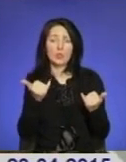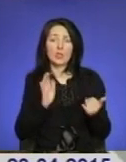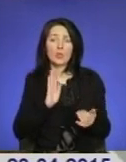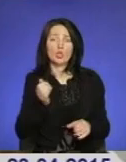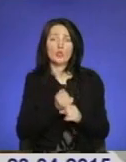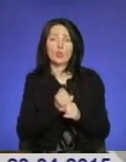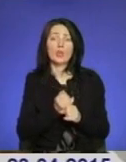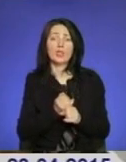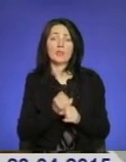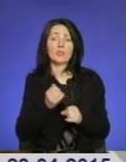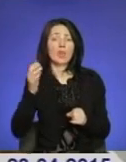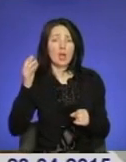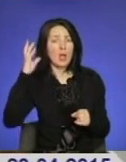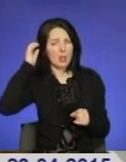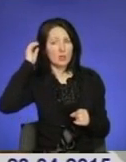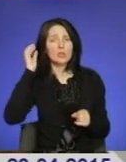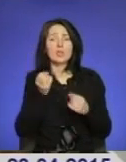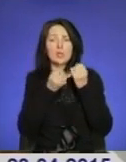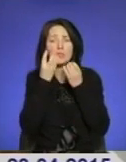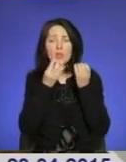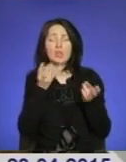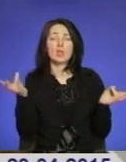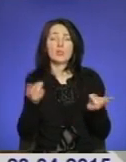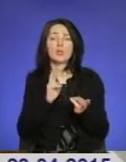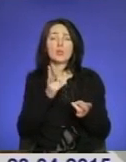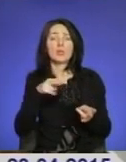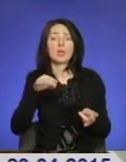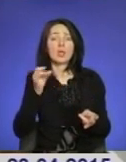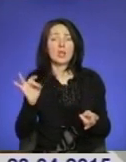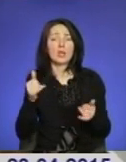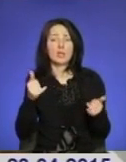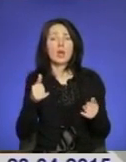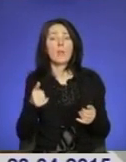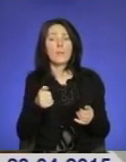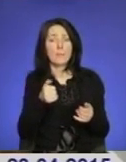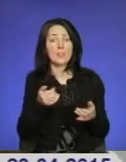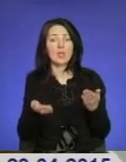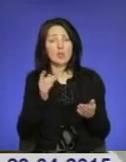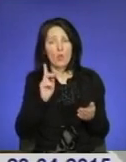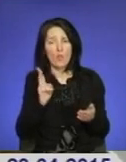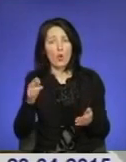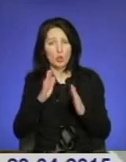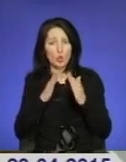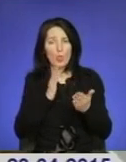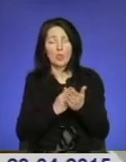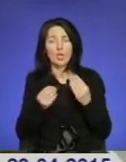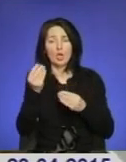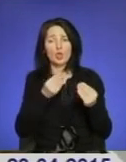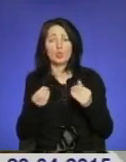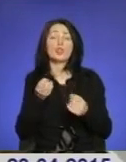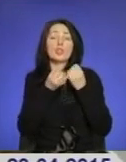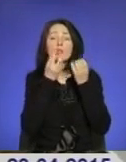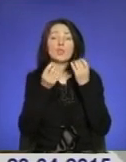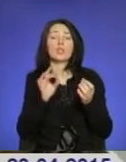робити заколки такі з квітів. Потрібен клей для клейових пістолетів. Якщо в когось вдома є штучні квіти,